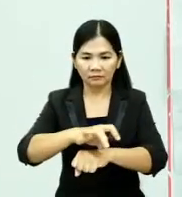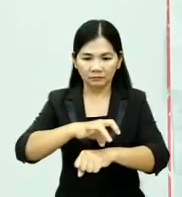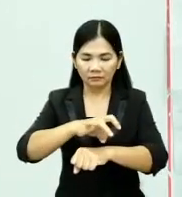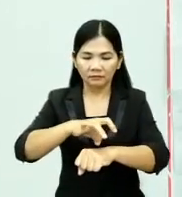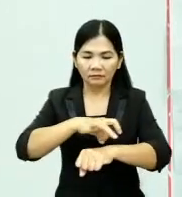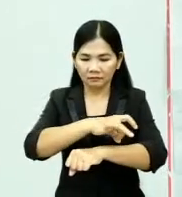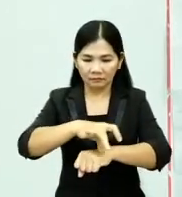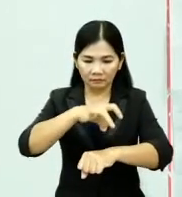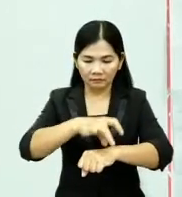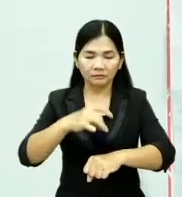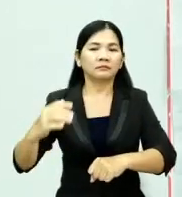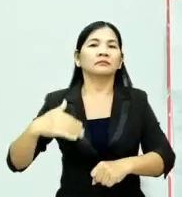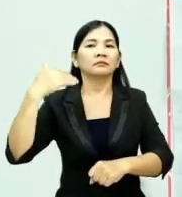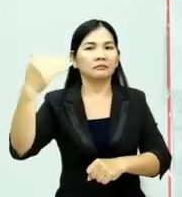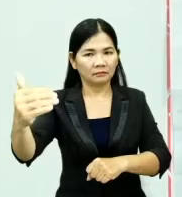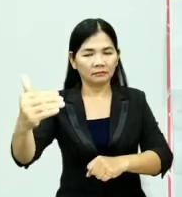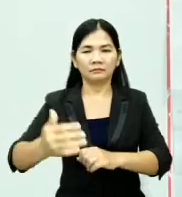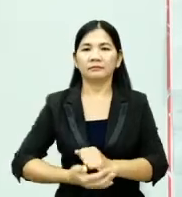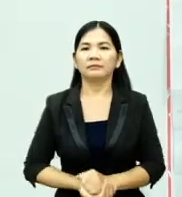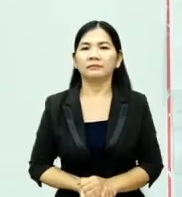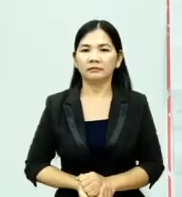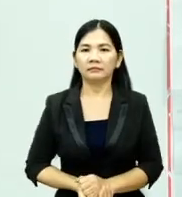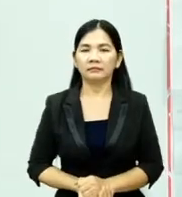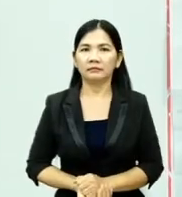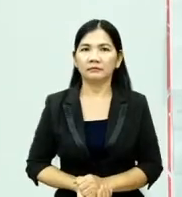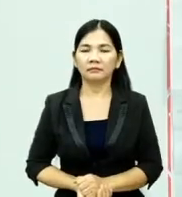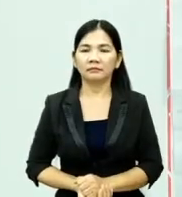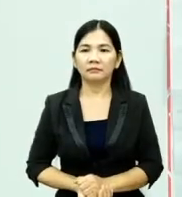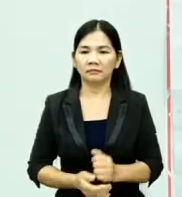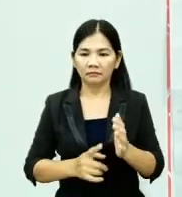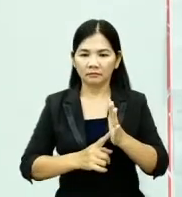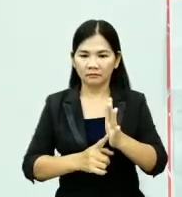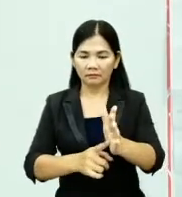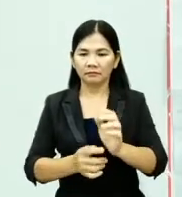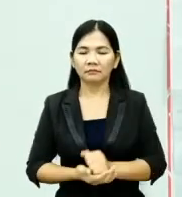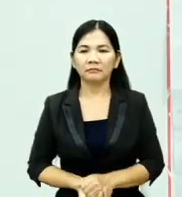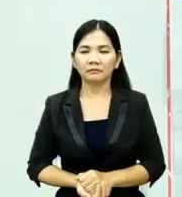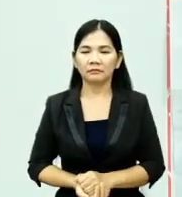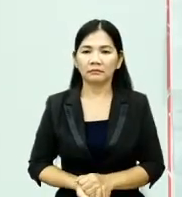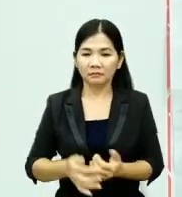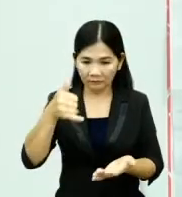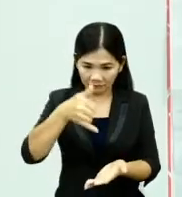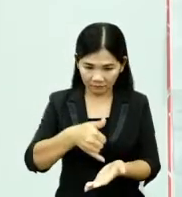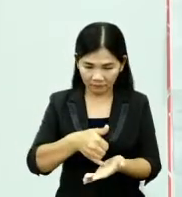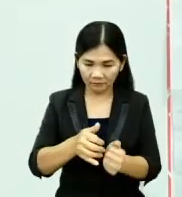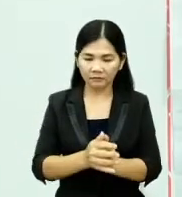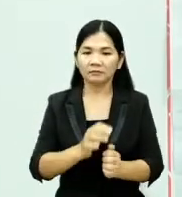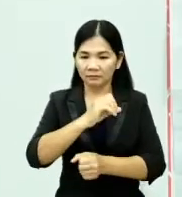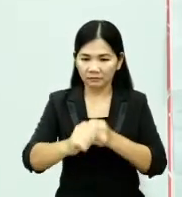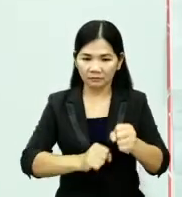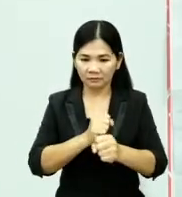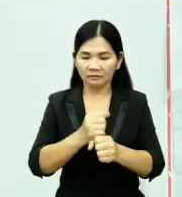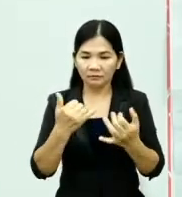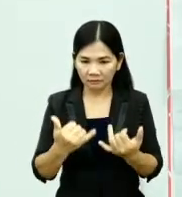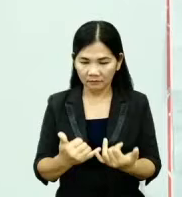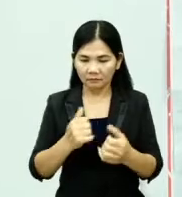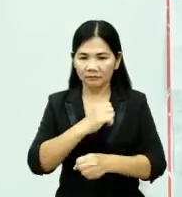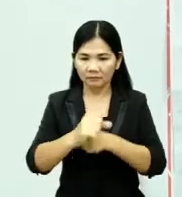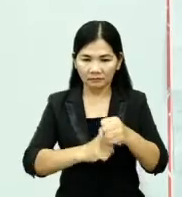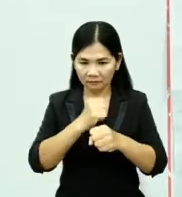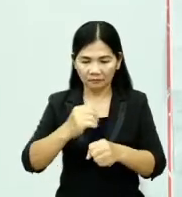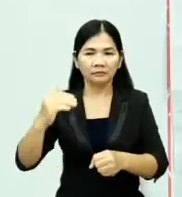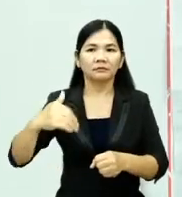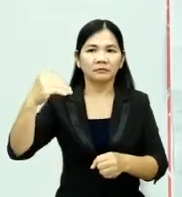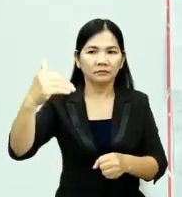thá pê khẳng mộc chà ưu tờ hò thà ngày ní chnam ní hai đập pê chnam kroi